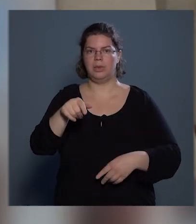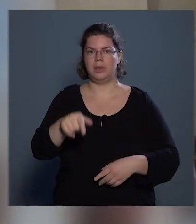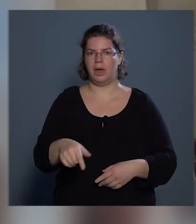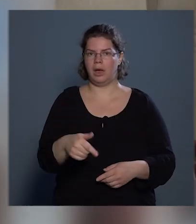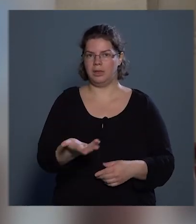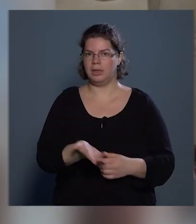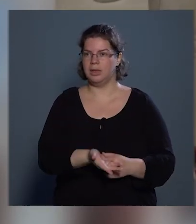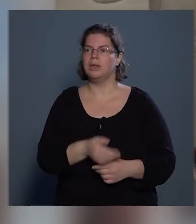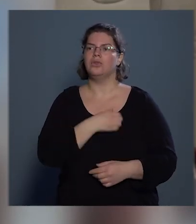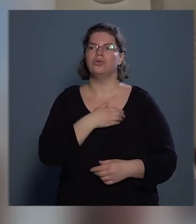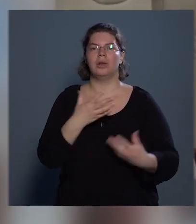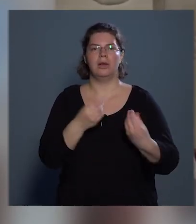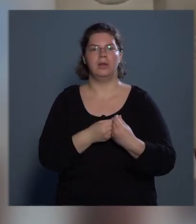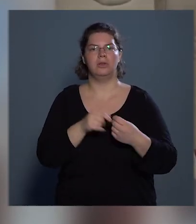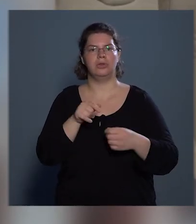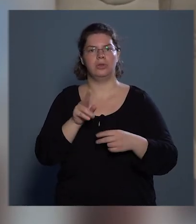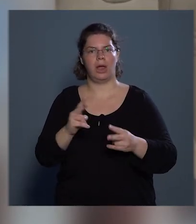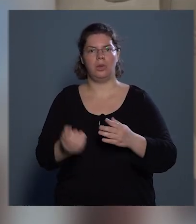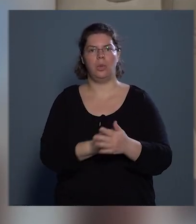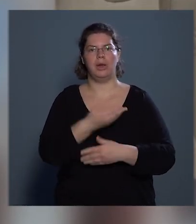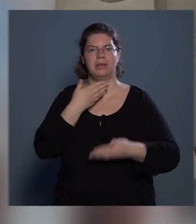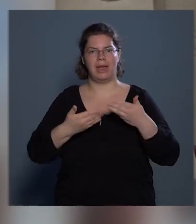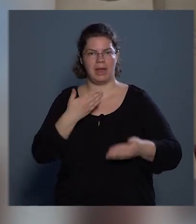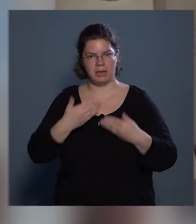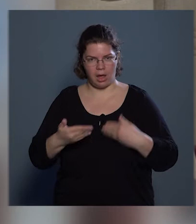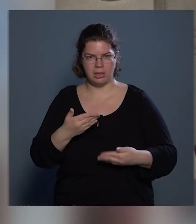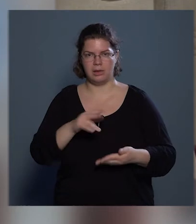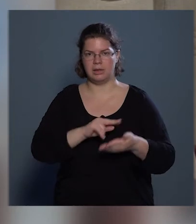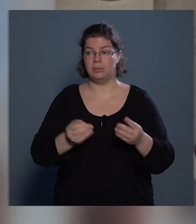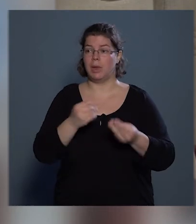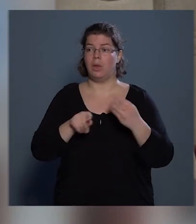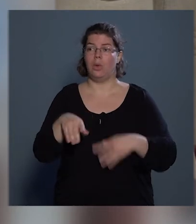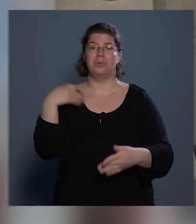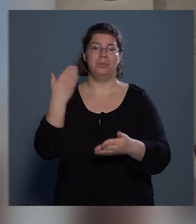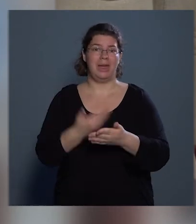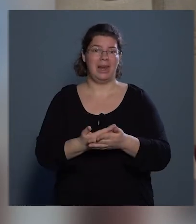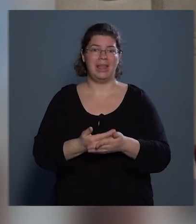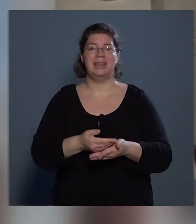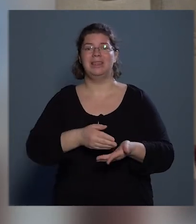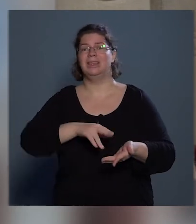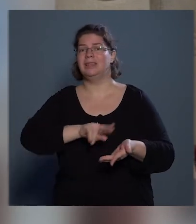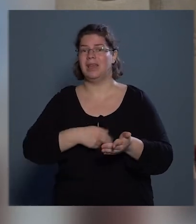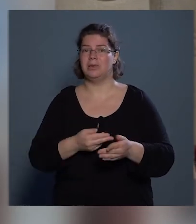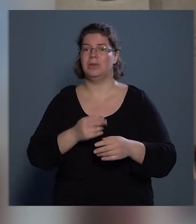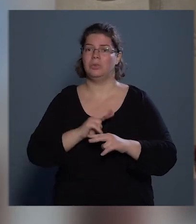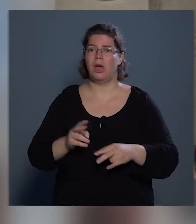szerződést, hiszen ők bérleti szerződésben vannak. Rosszabb állapotú ingatlant vettek át az önkormányzattól, mint amilyen